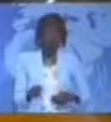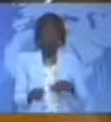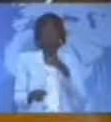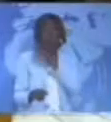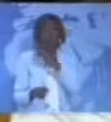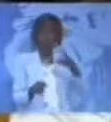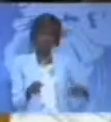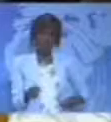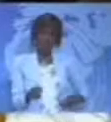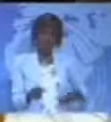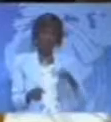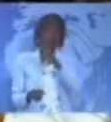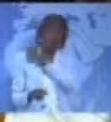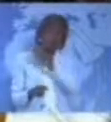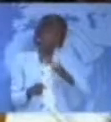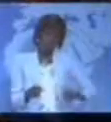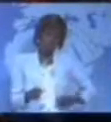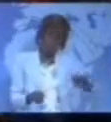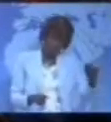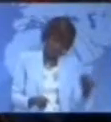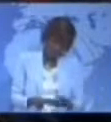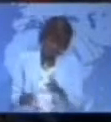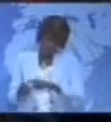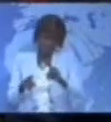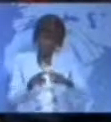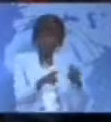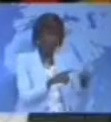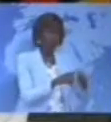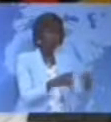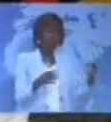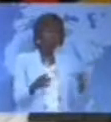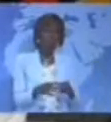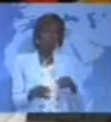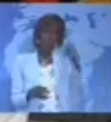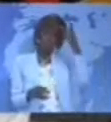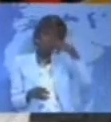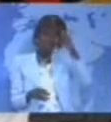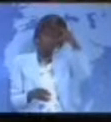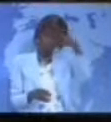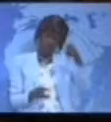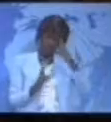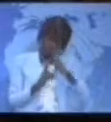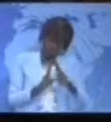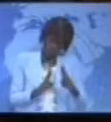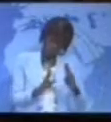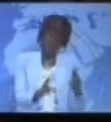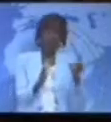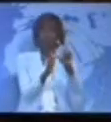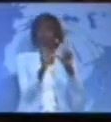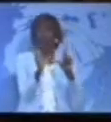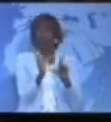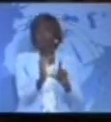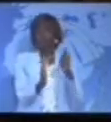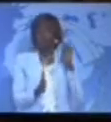Le Sénat invite donc toutes les composantes politiques à veiller au respect scrupuleux des normes